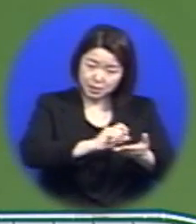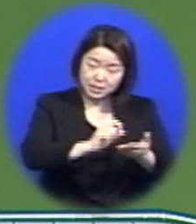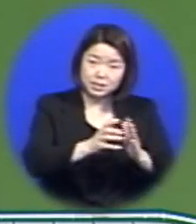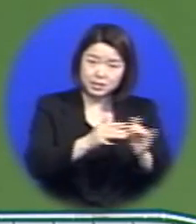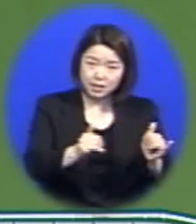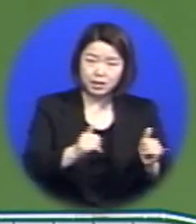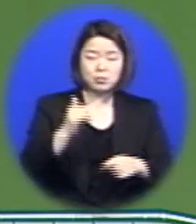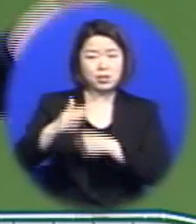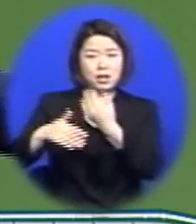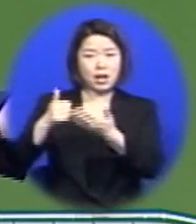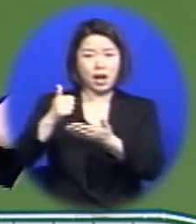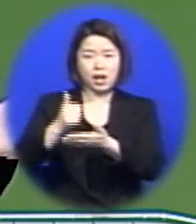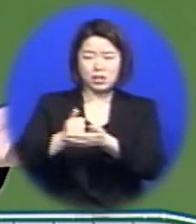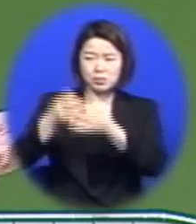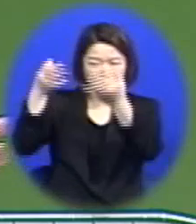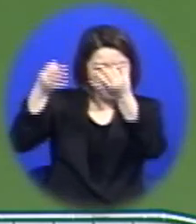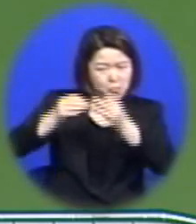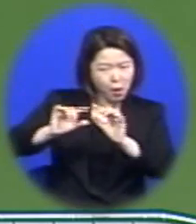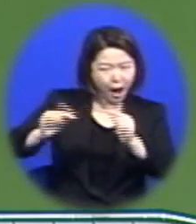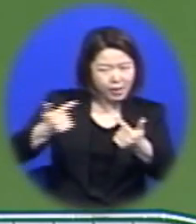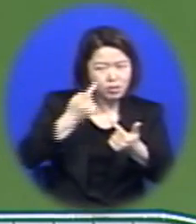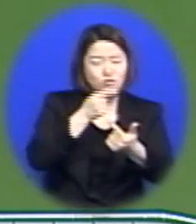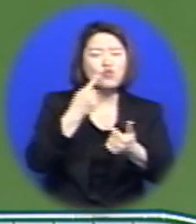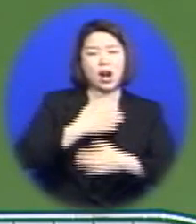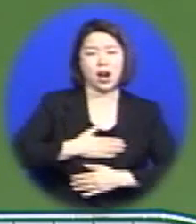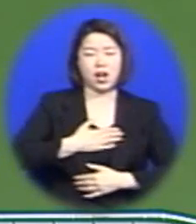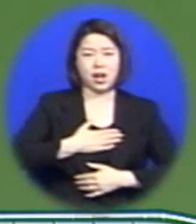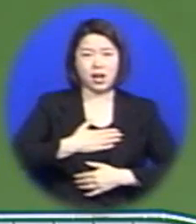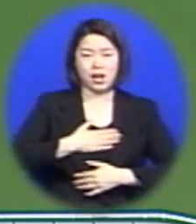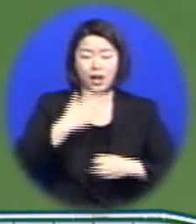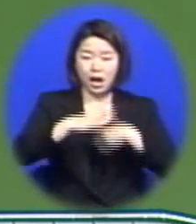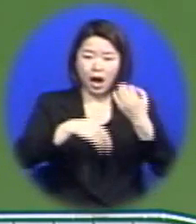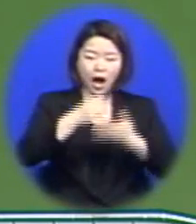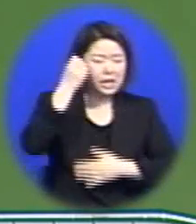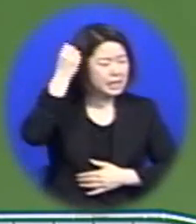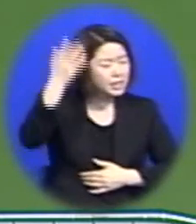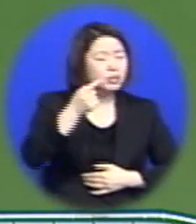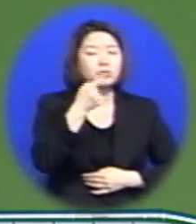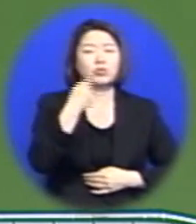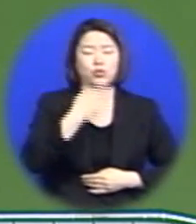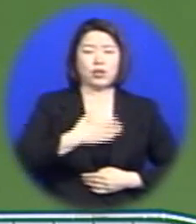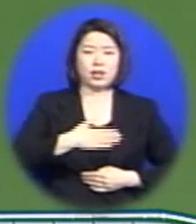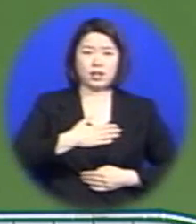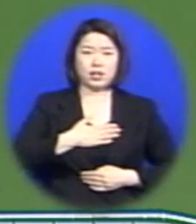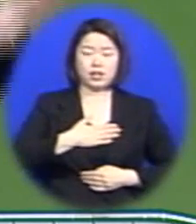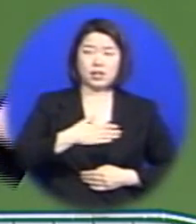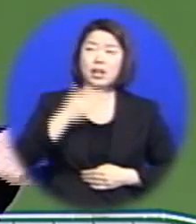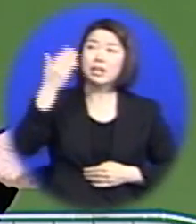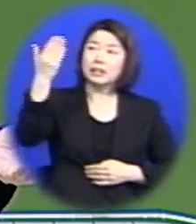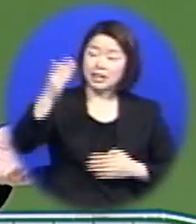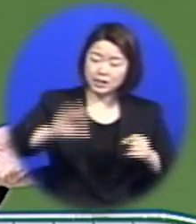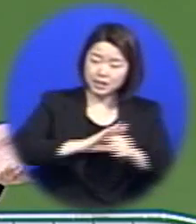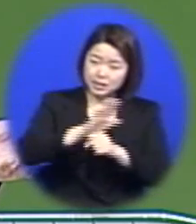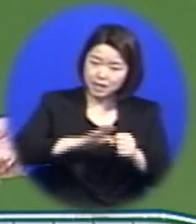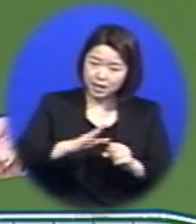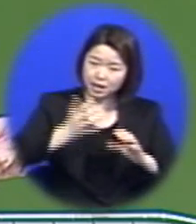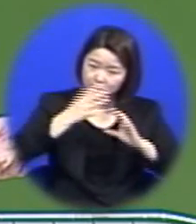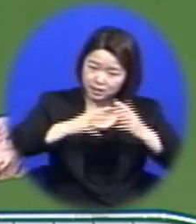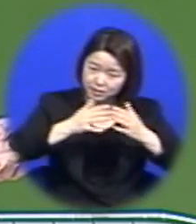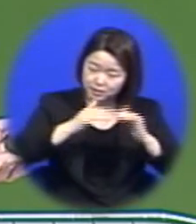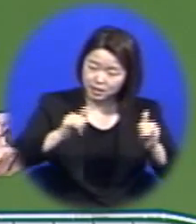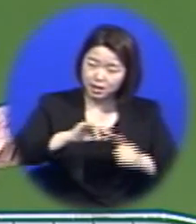하나님이 안 보시는 줄 알았어요 하나님이 잊어버리신 줄 알았어요 당신의 사랑하는 백성도